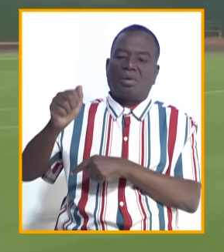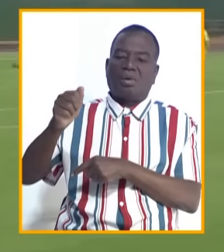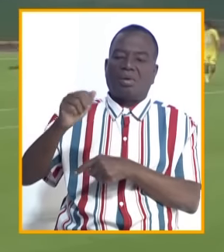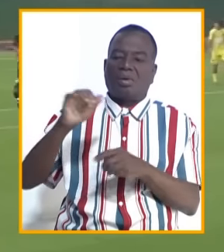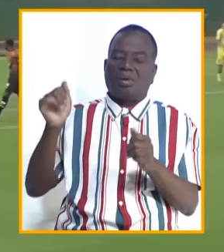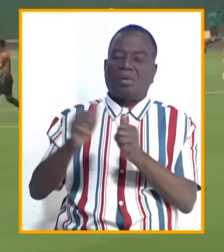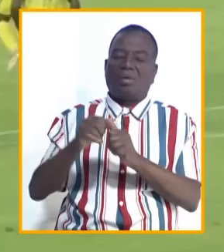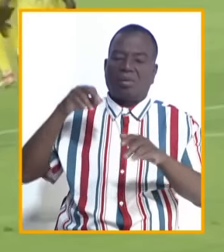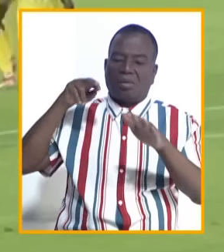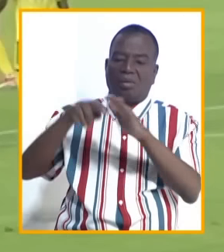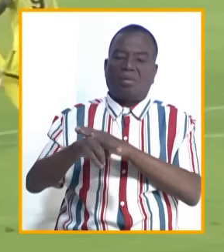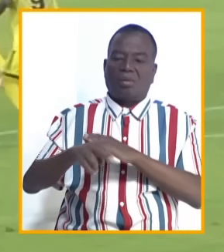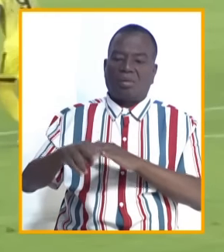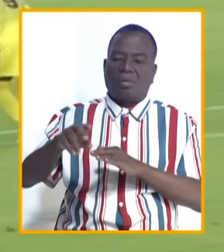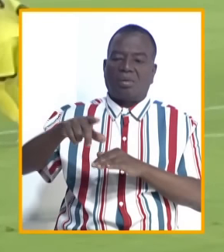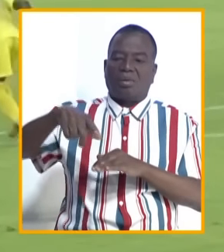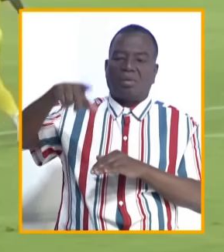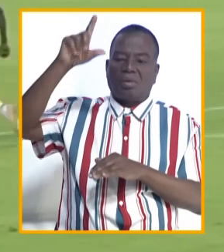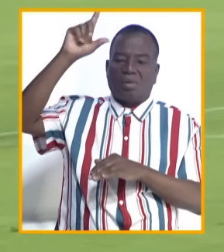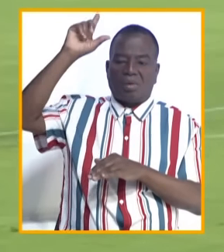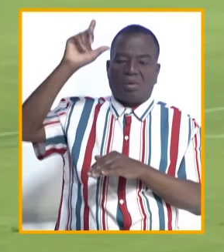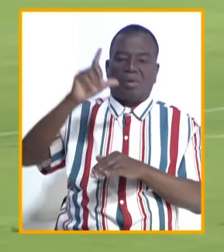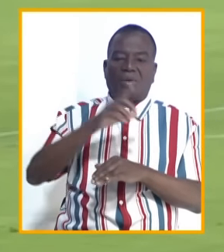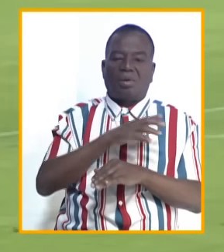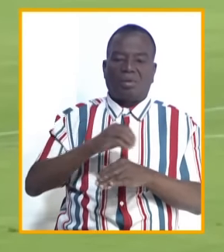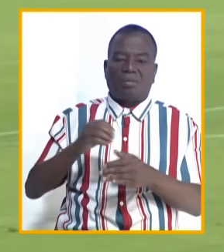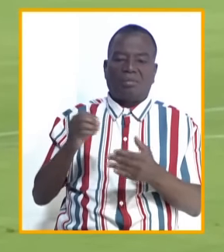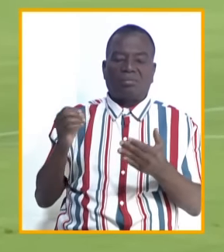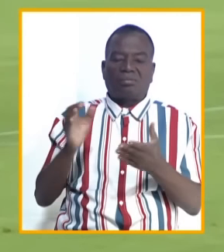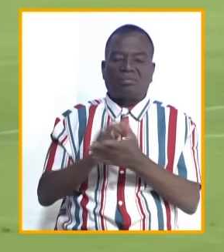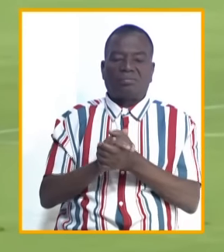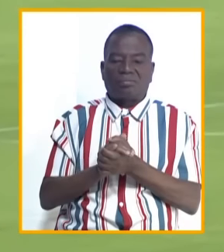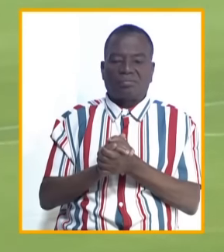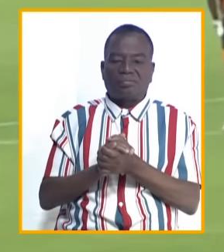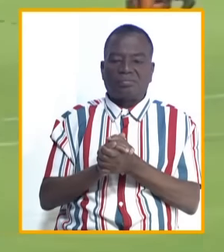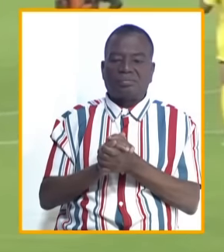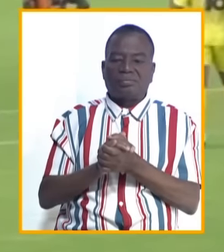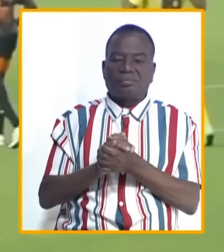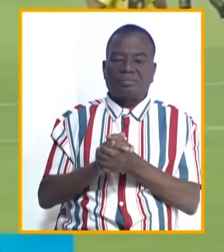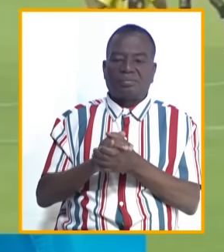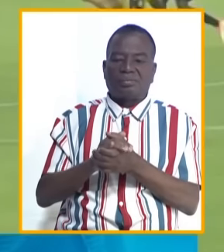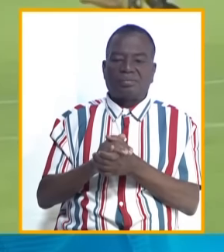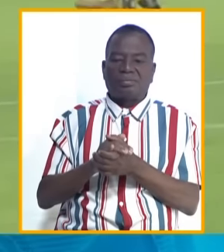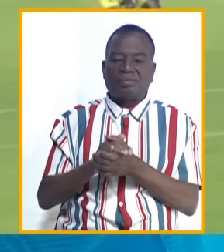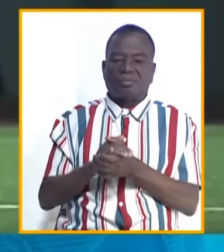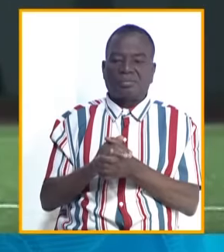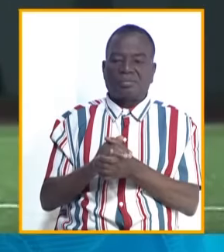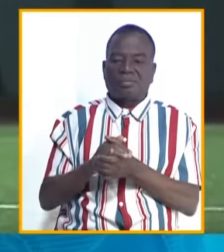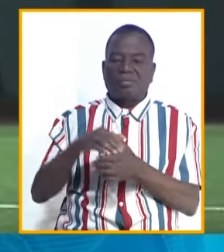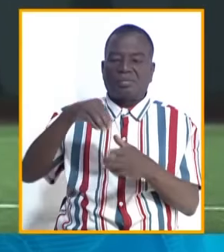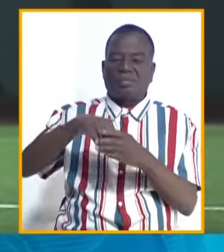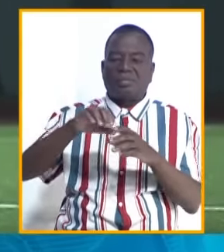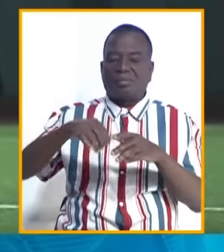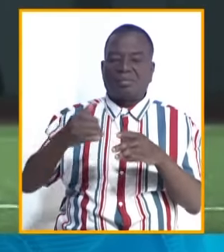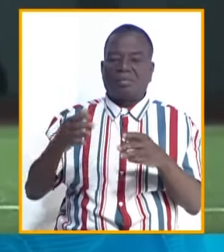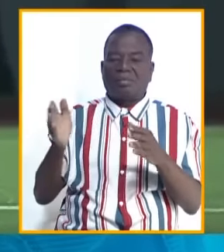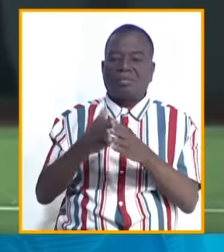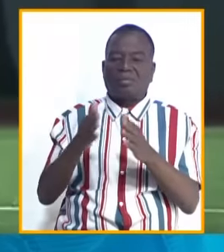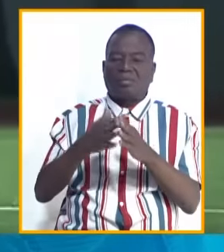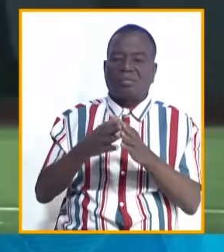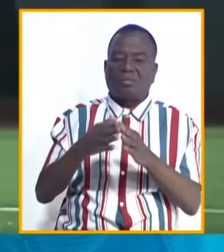Mouna FC qui a défait lors de la précédente journée la SOA grâce au but du Libanais Mohamed Sahaba de la tête